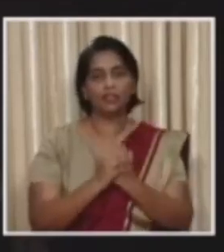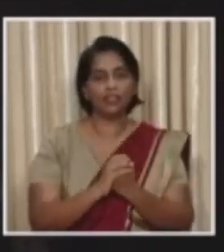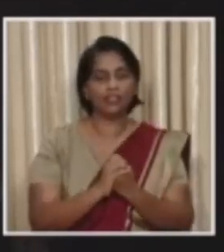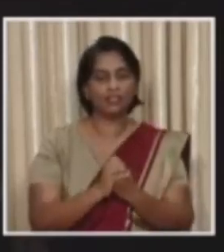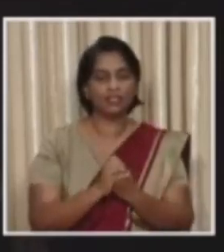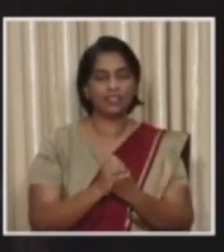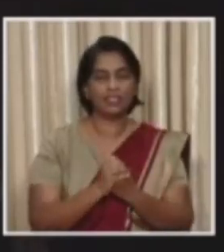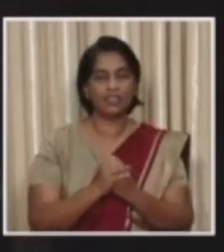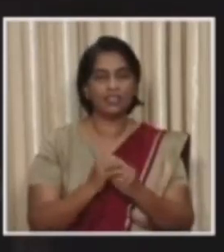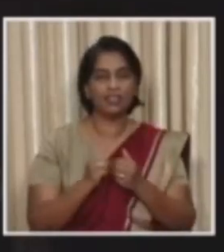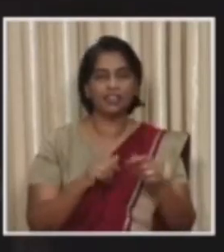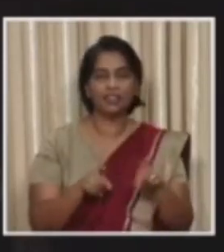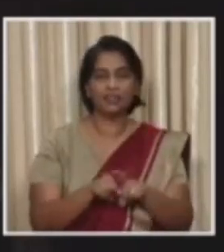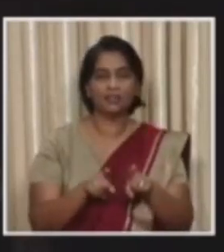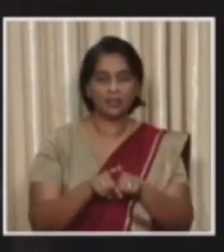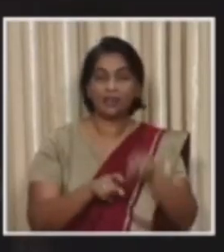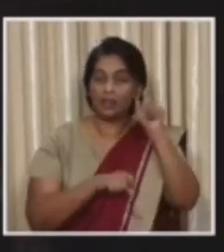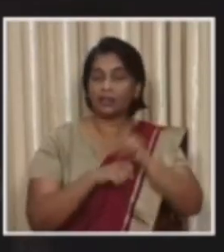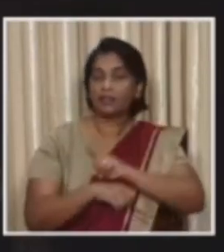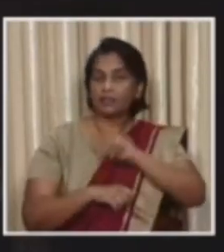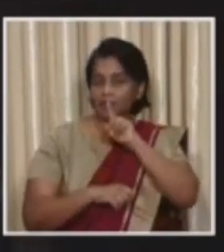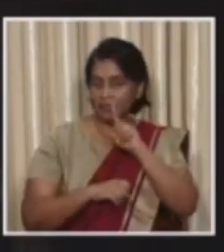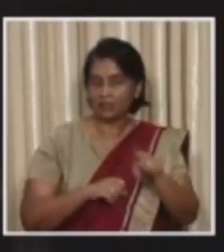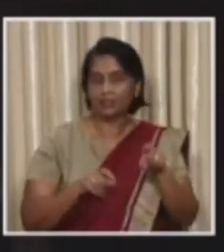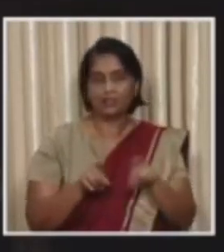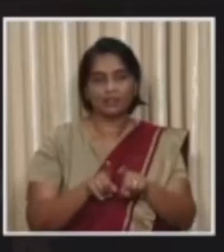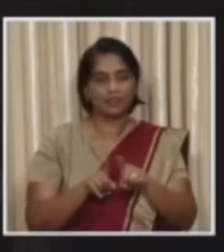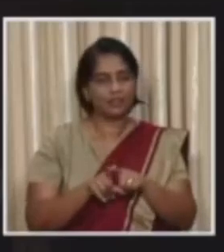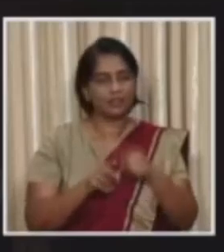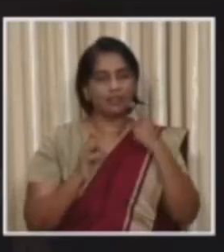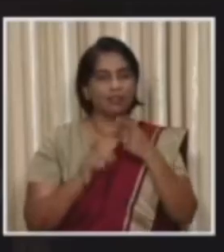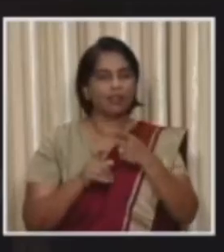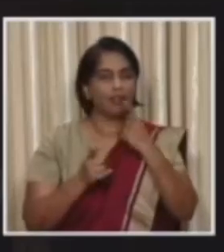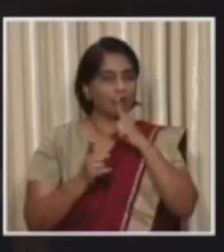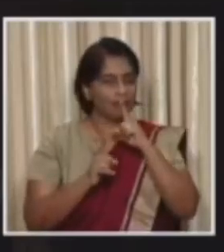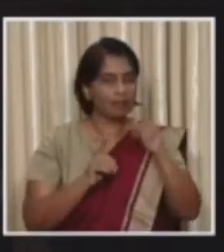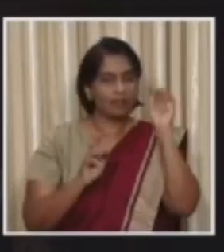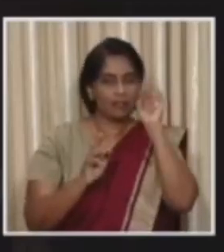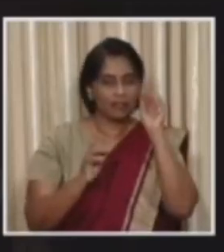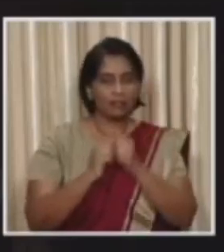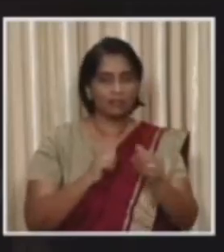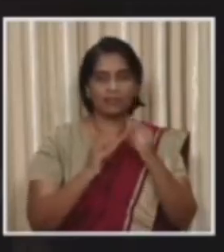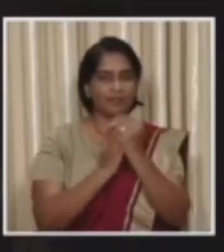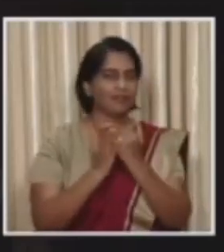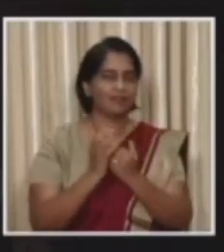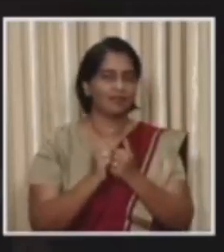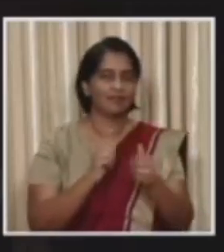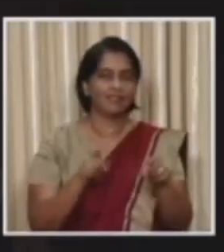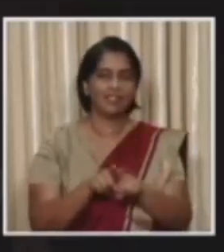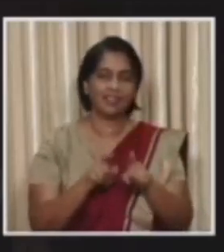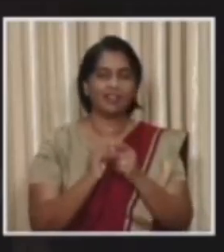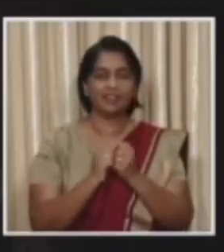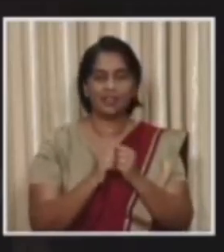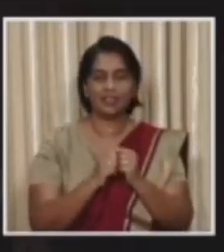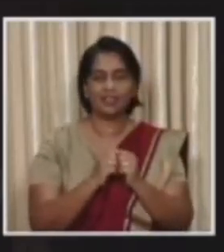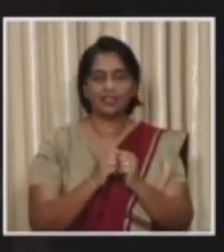ඒක පැහැදිලිවම මම ඒ අයගෙන් අහනතරු ඒ අය කියනවා එහෙම එකක් නැහැ සර්, අපි ප්‍රධාන ගණයේ රූපරාමුවක් තුල වැඩ